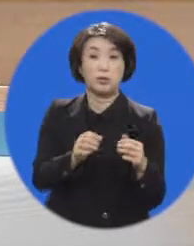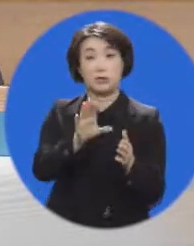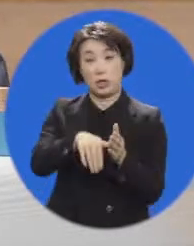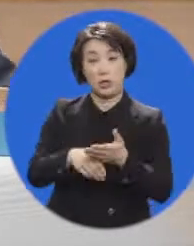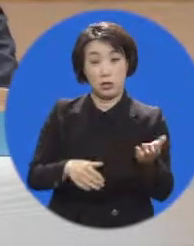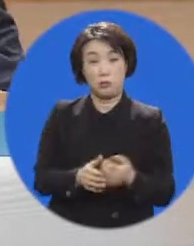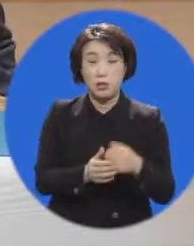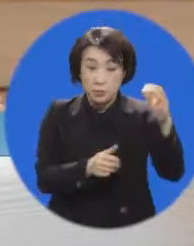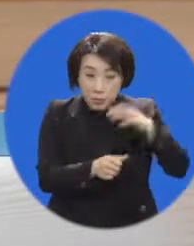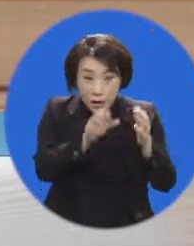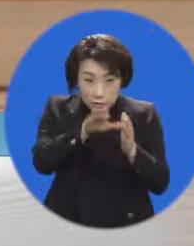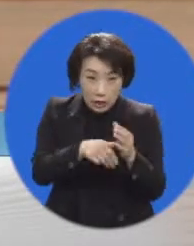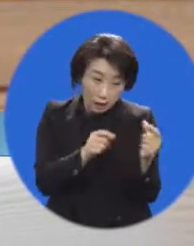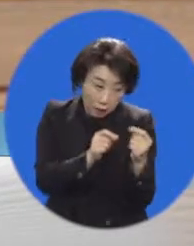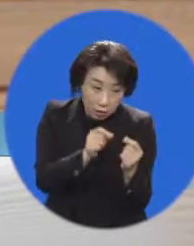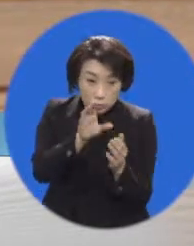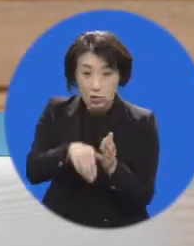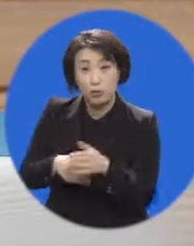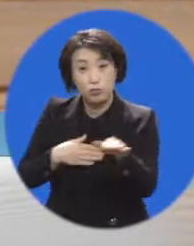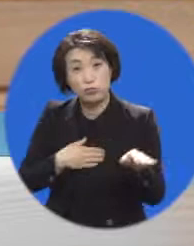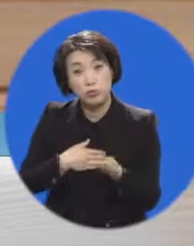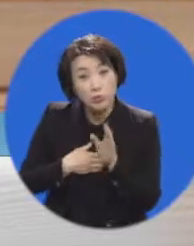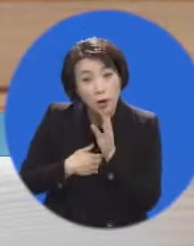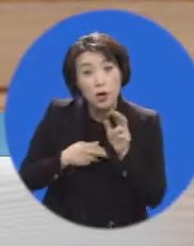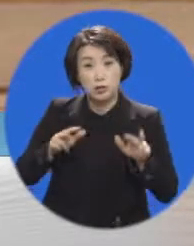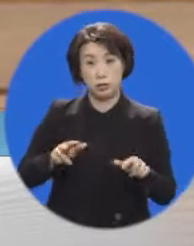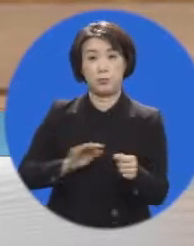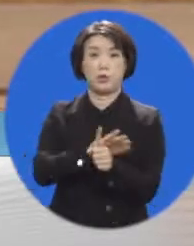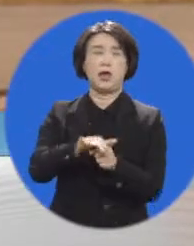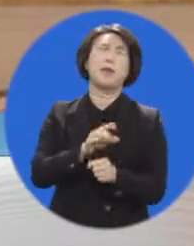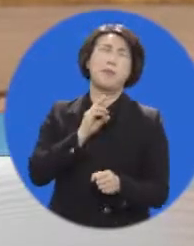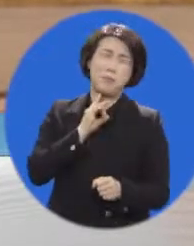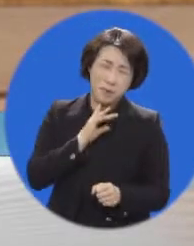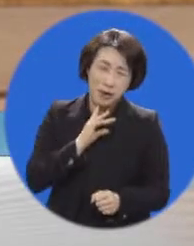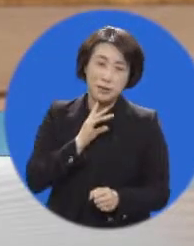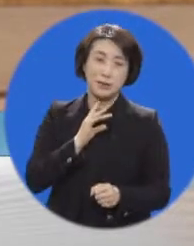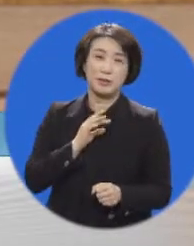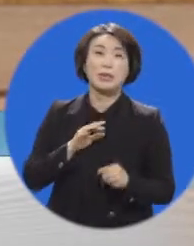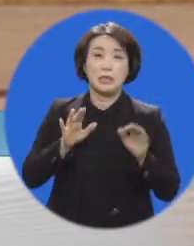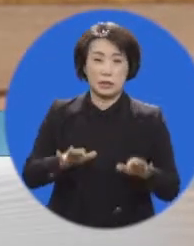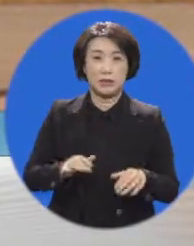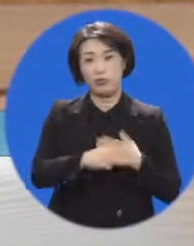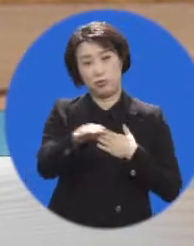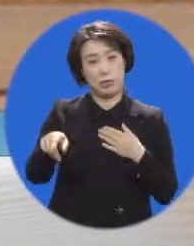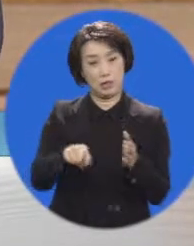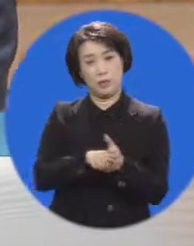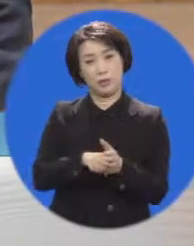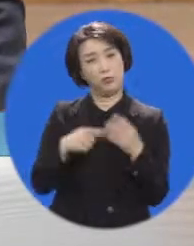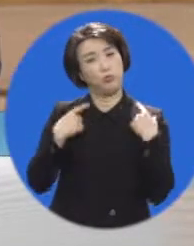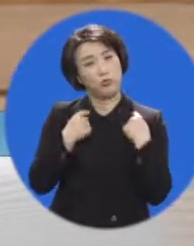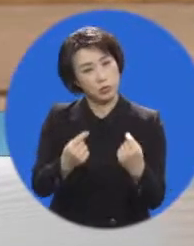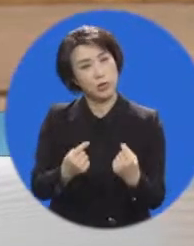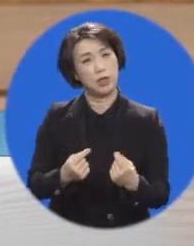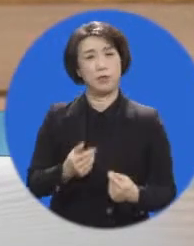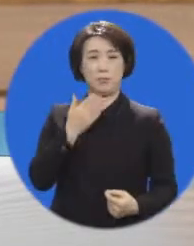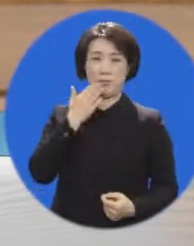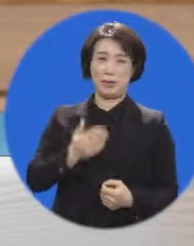핍박의 시대가 다가올 때, 지금은 사랑만이 이제 믿음을 버틸 수 있는